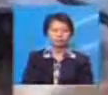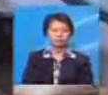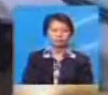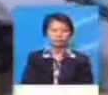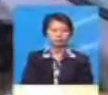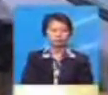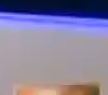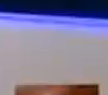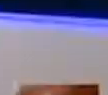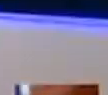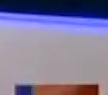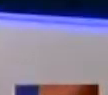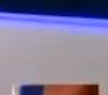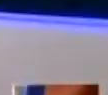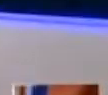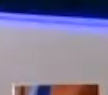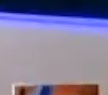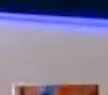Mesir.